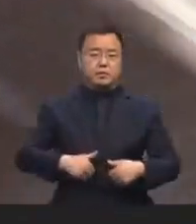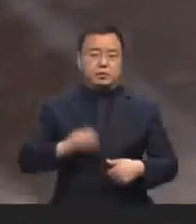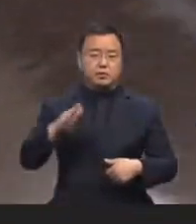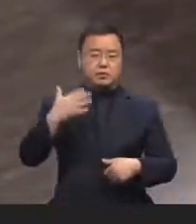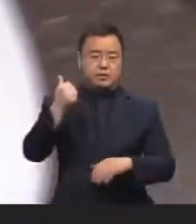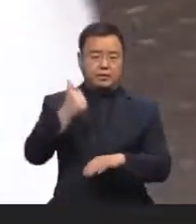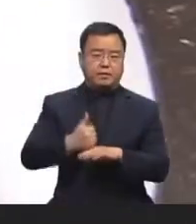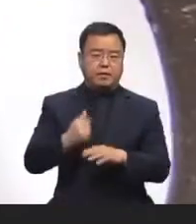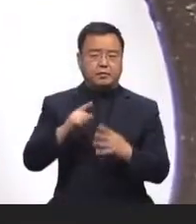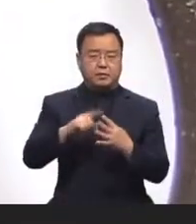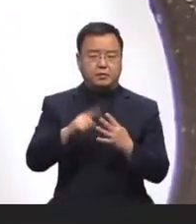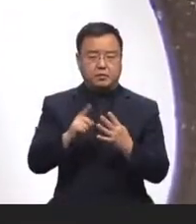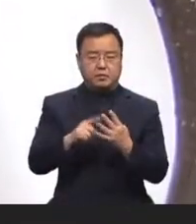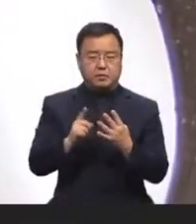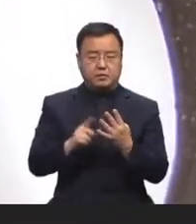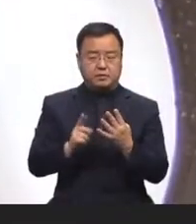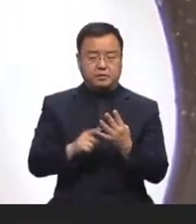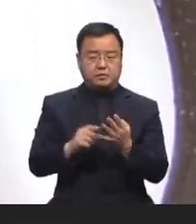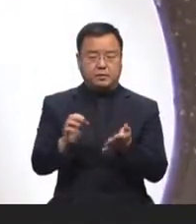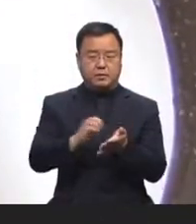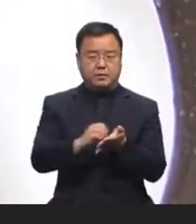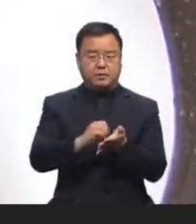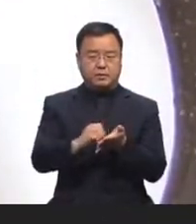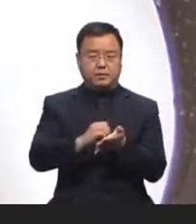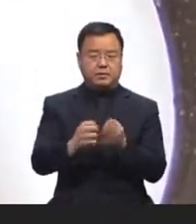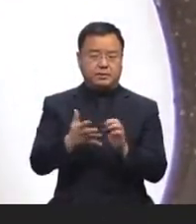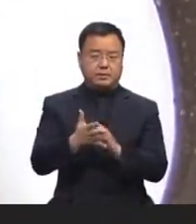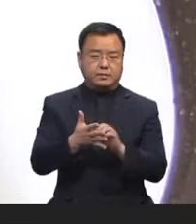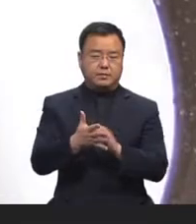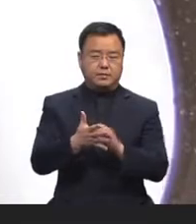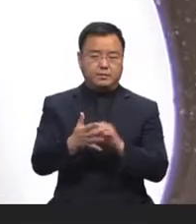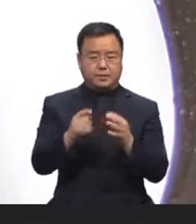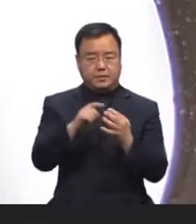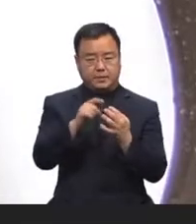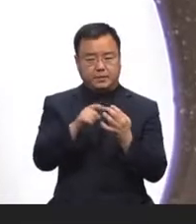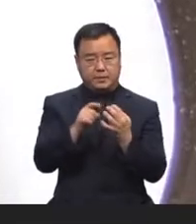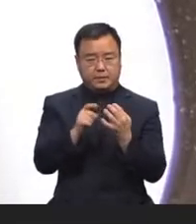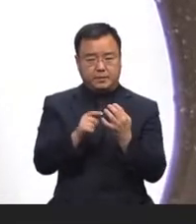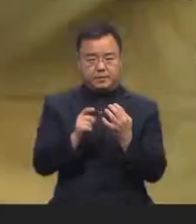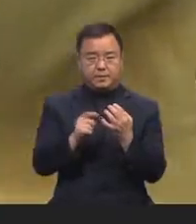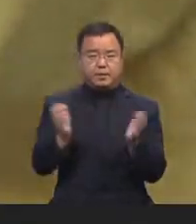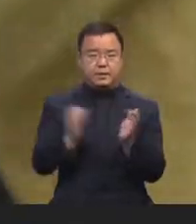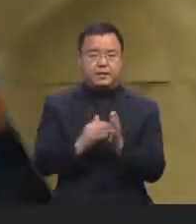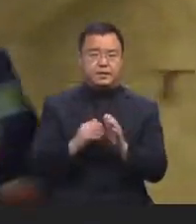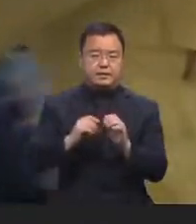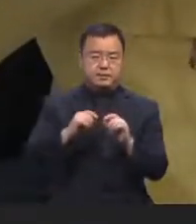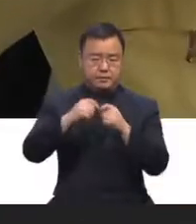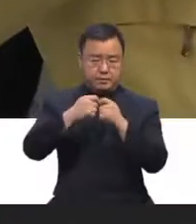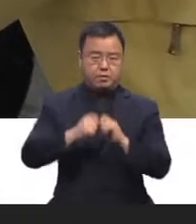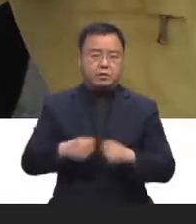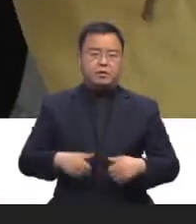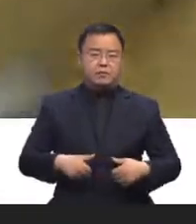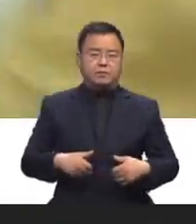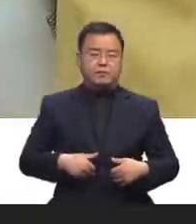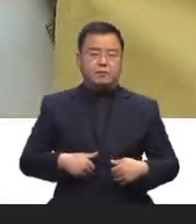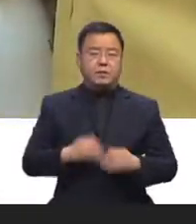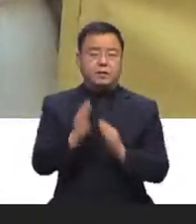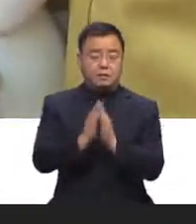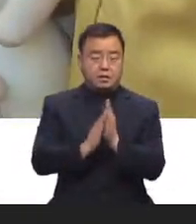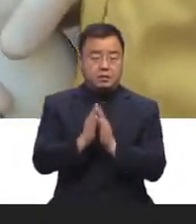마지막으로 손가락에 손바닥에 문질러 손톱 아래까지 꼼꼼이 씻어내야 합니다 비누와 물을 쓸 수 없다면